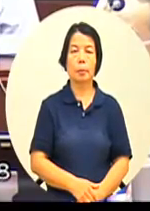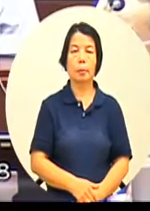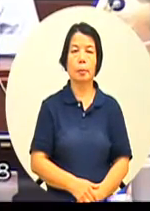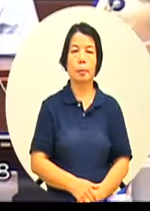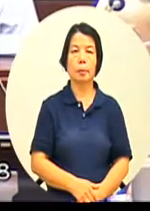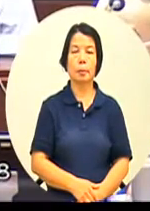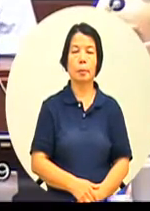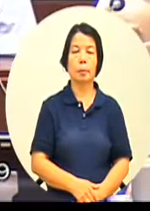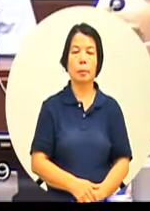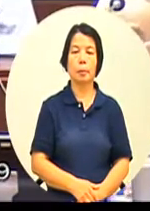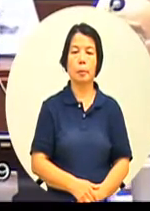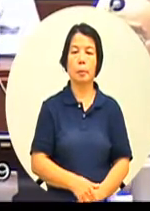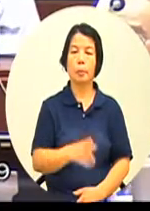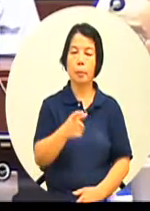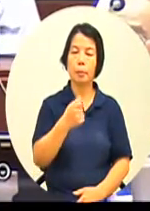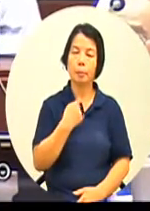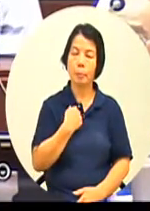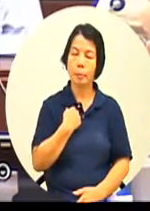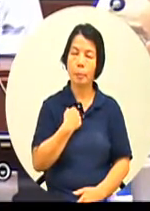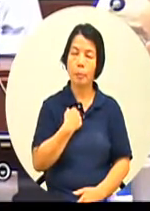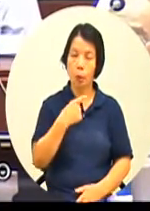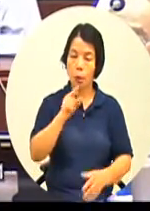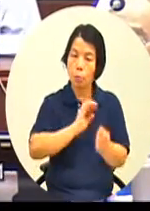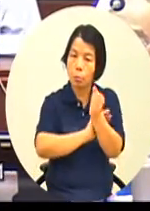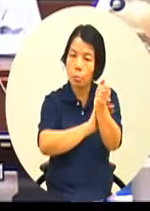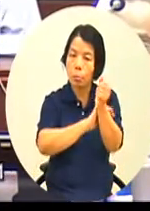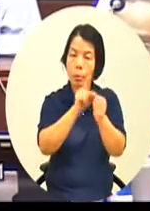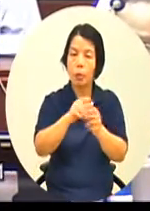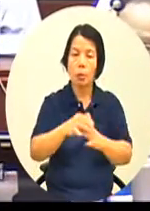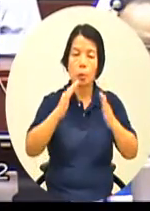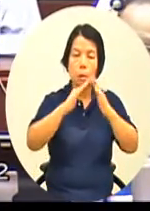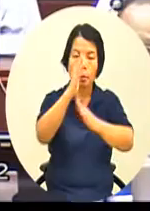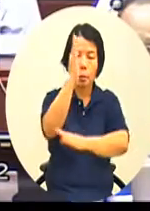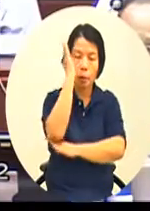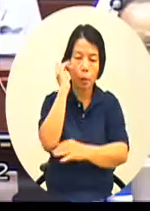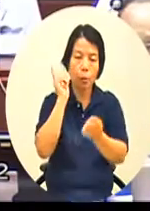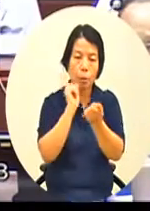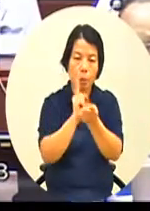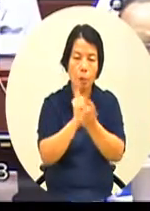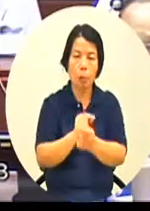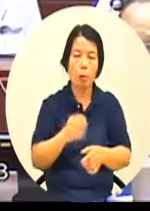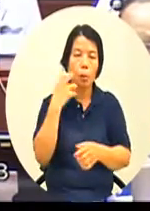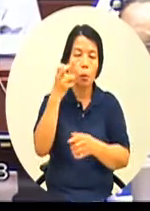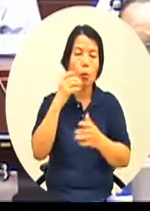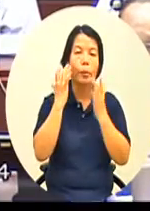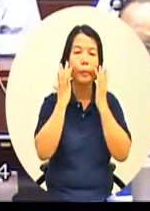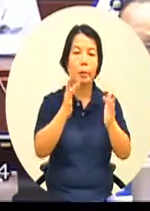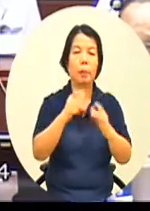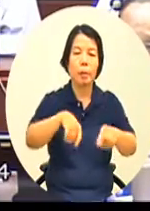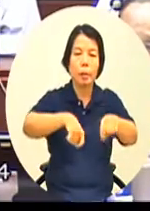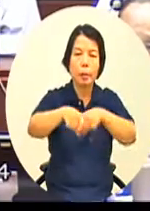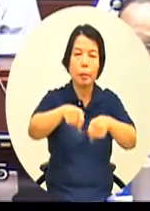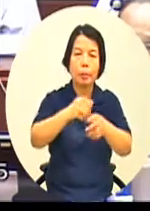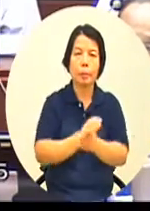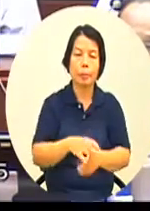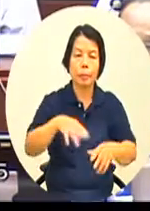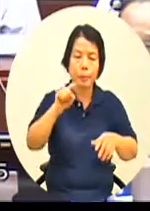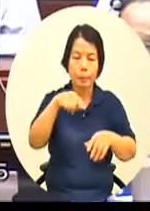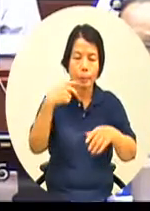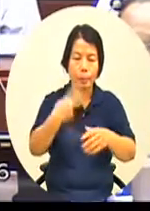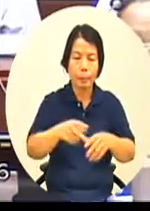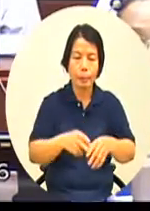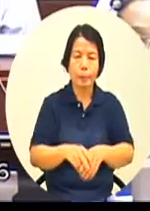你支不支持哈？支不支持市政府对于果菜市场的规划啊，重建的规划这